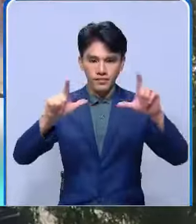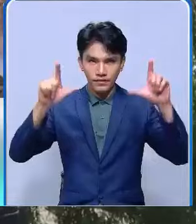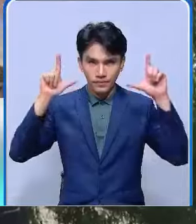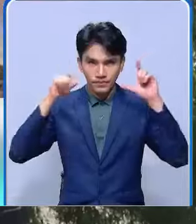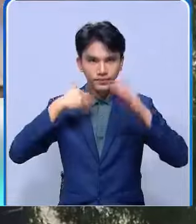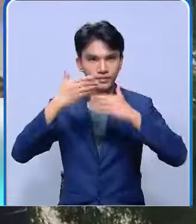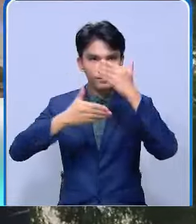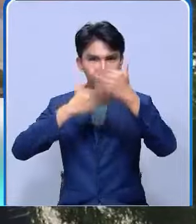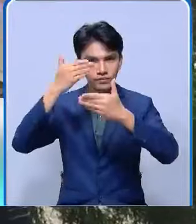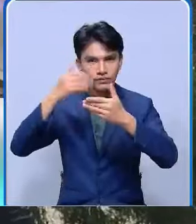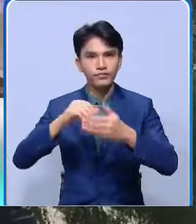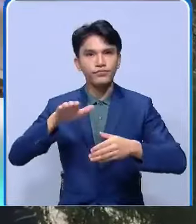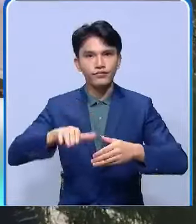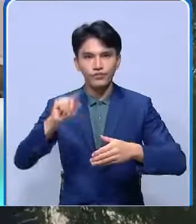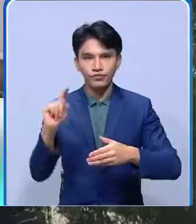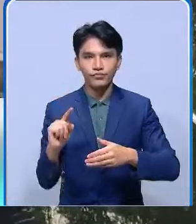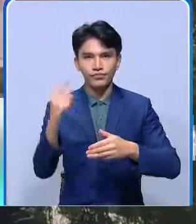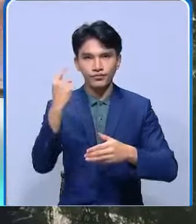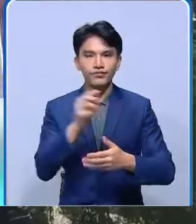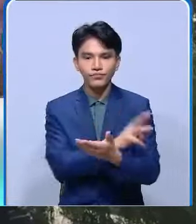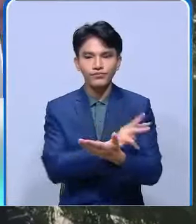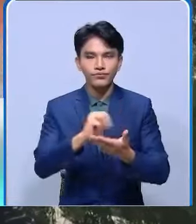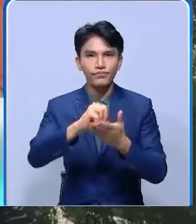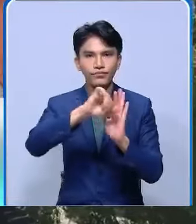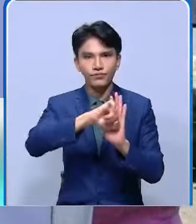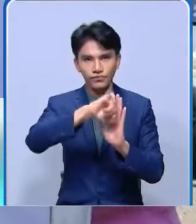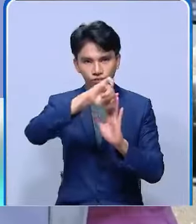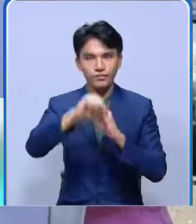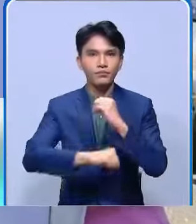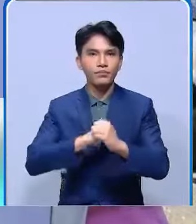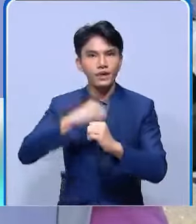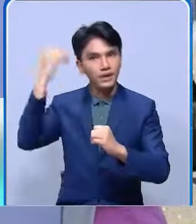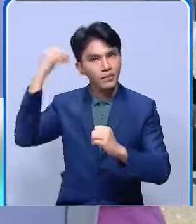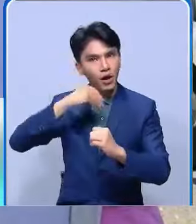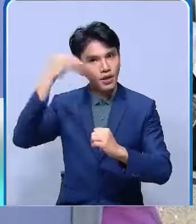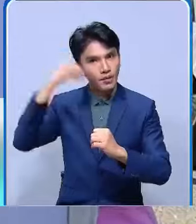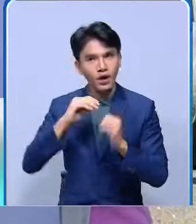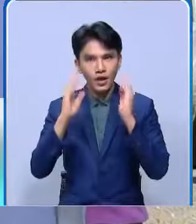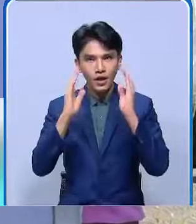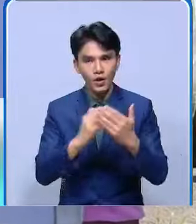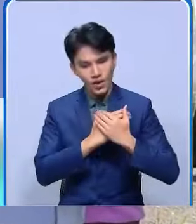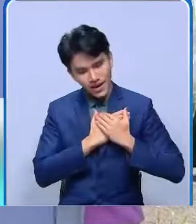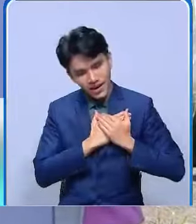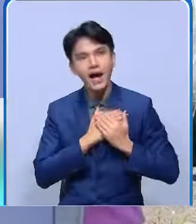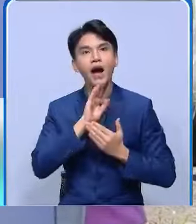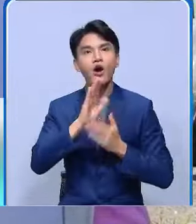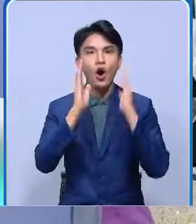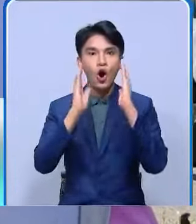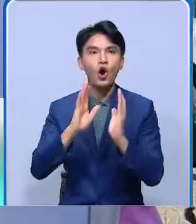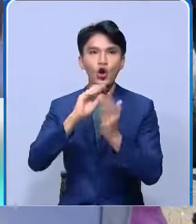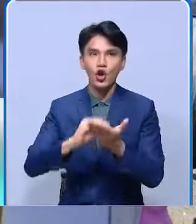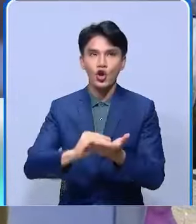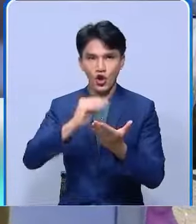กิจกรรมประเพณีรับน้องขึ้นดอยของมหาวิทยาลัยเชียงใหม่ทุกปีเตี้ยเป็นที่รักเป็นที่เอ็นดูของนักศึกษาใน